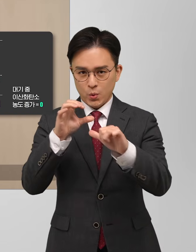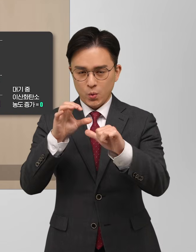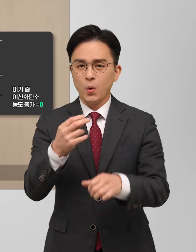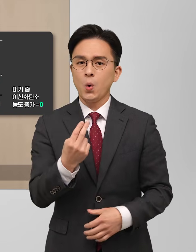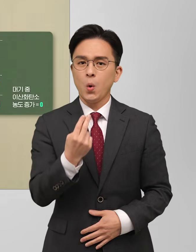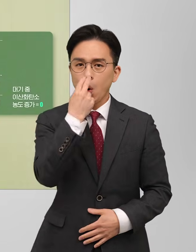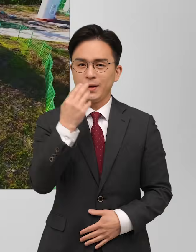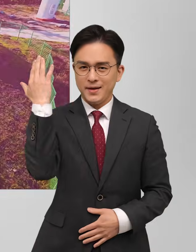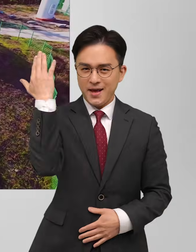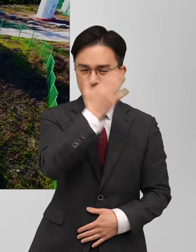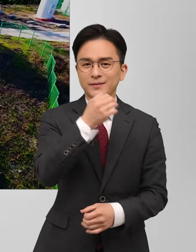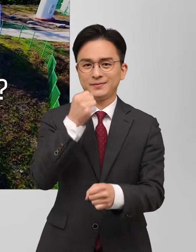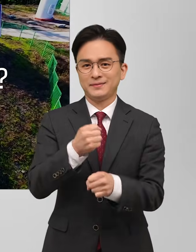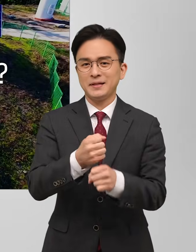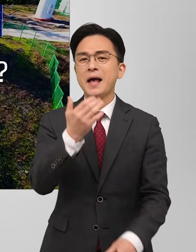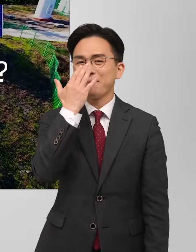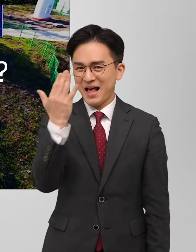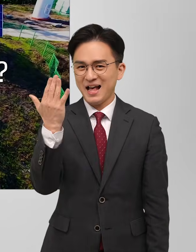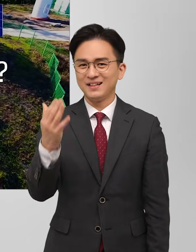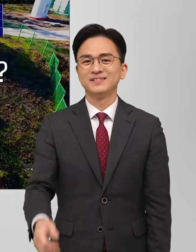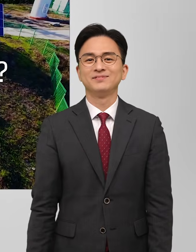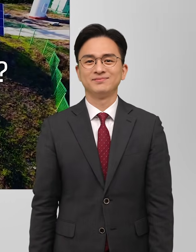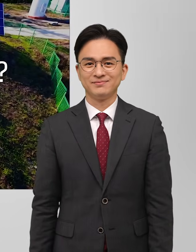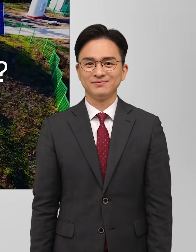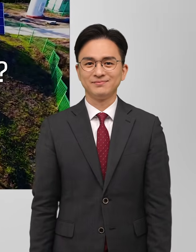수 있습니다.